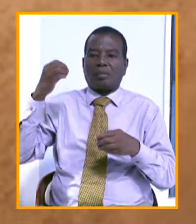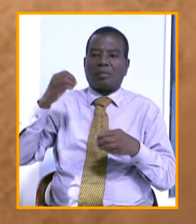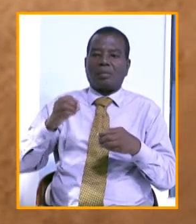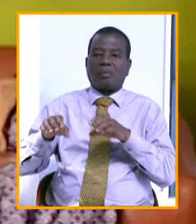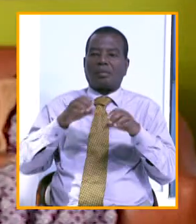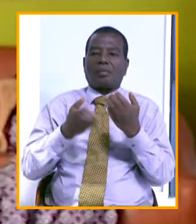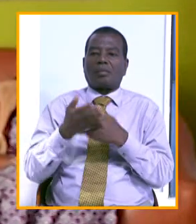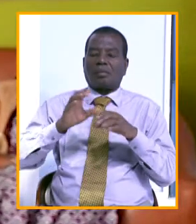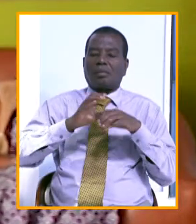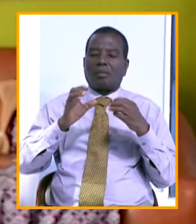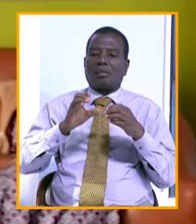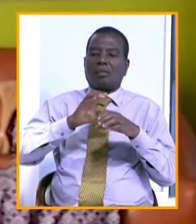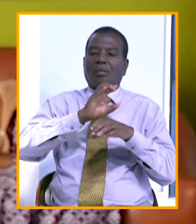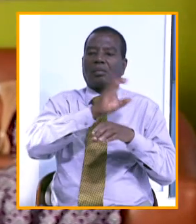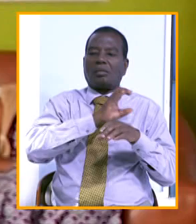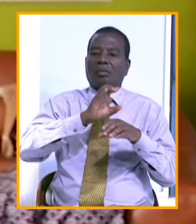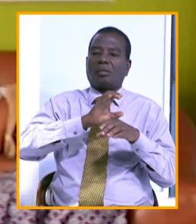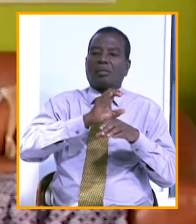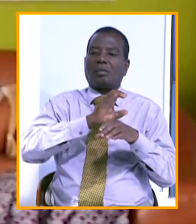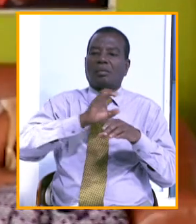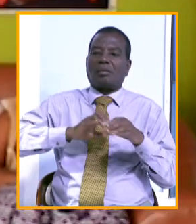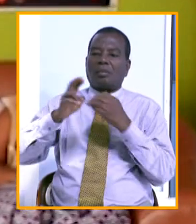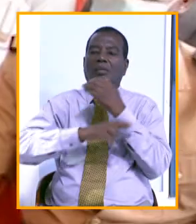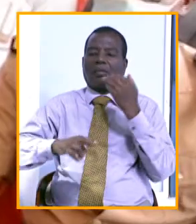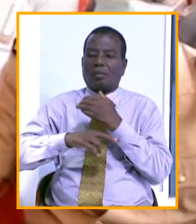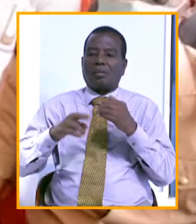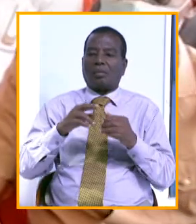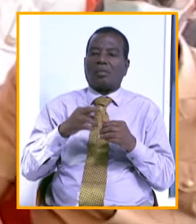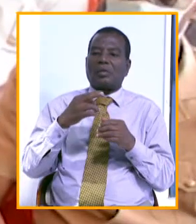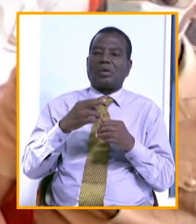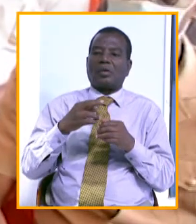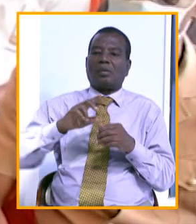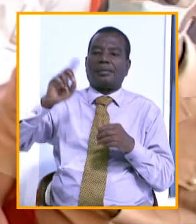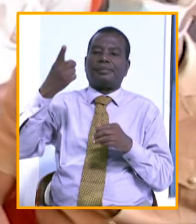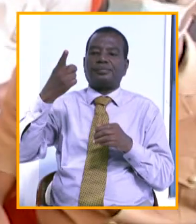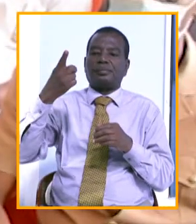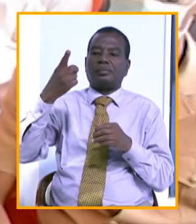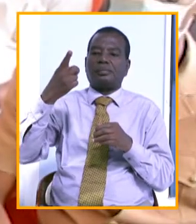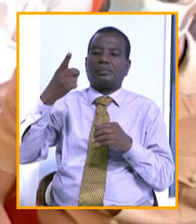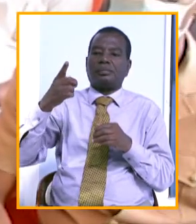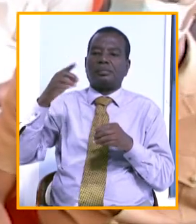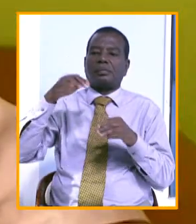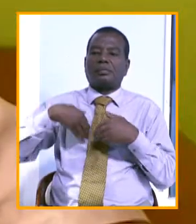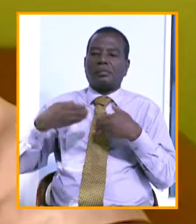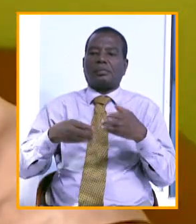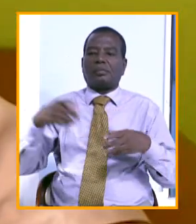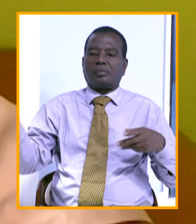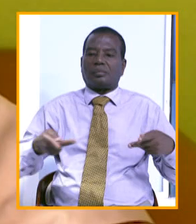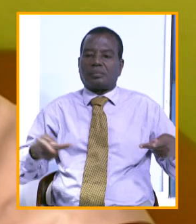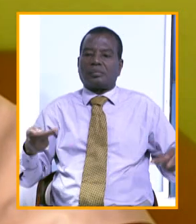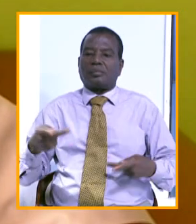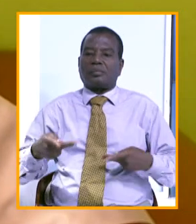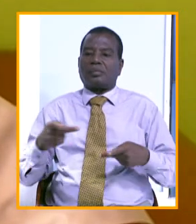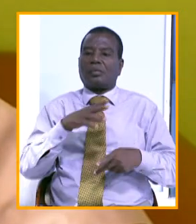du Bounkani. Deux communications étaient inscrites à l'ordre du jour. La première a porté sur la sexualité